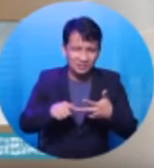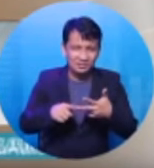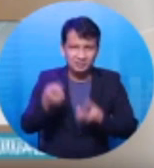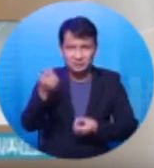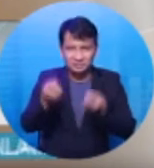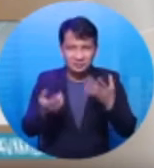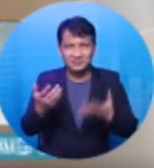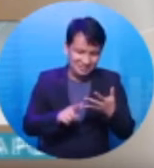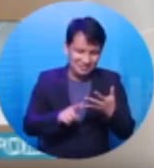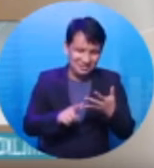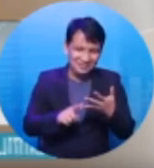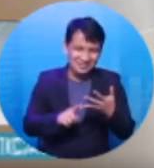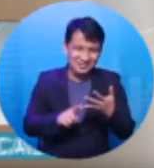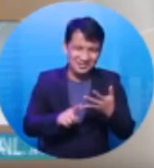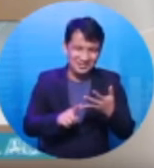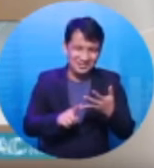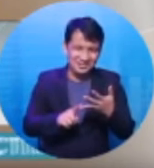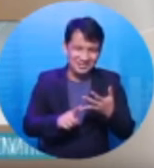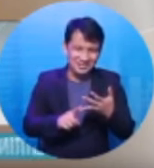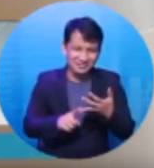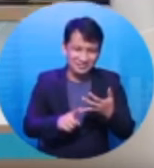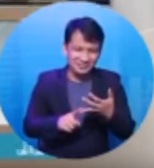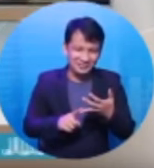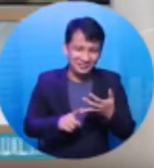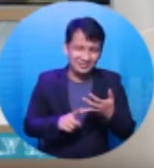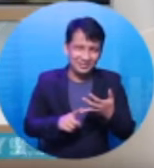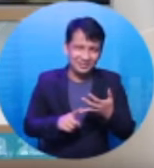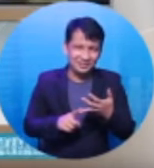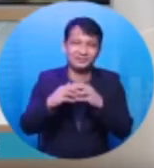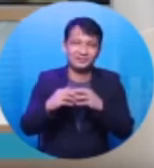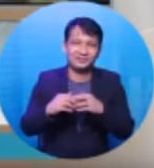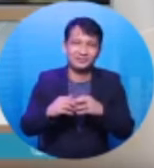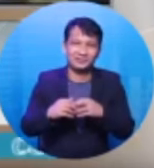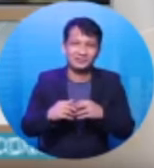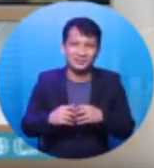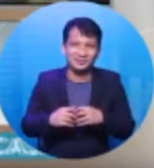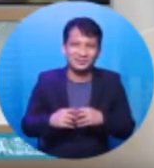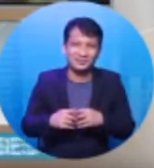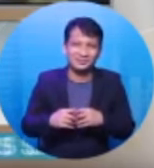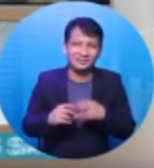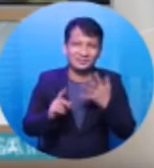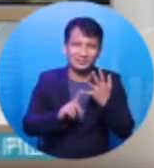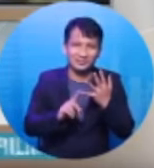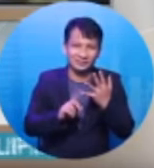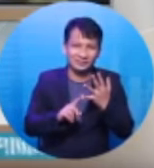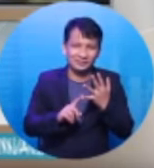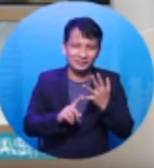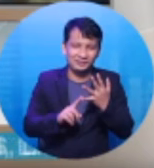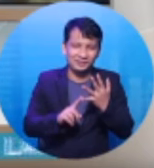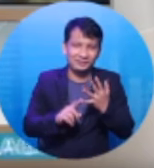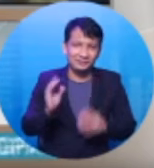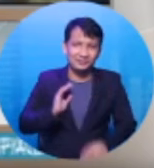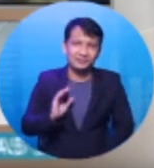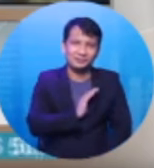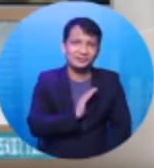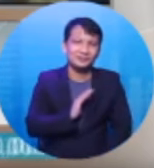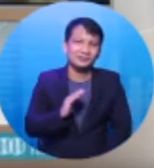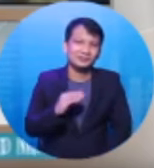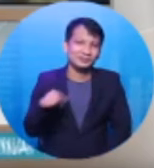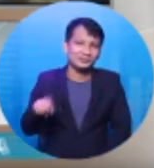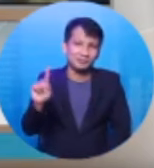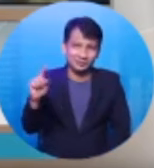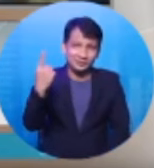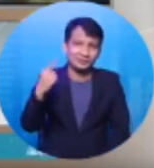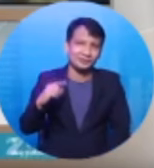driver din. Driver? Tapos may, ano, may construction isa. Contractor? Okay. Oh, tapos yung isa, konsihal.